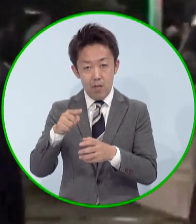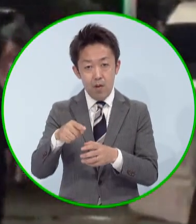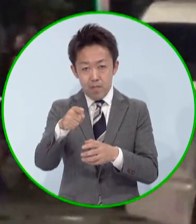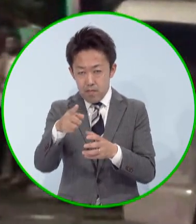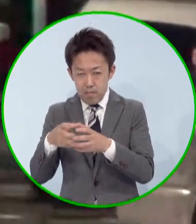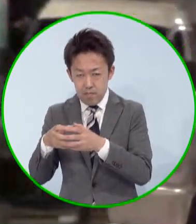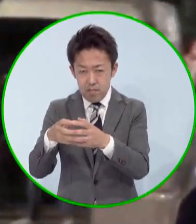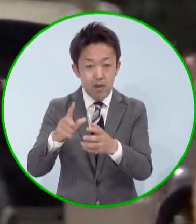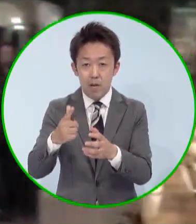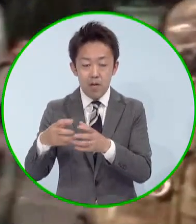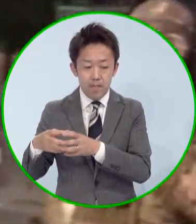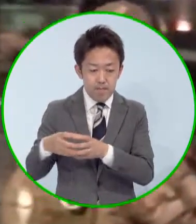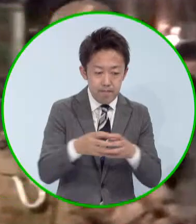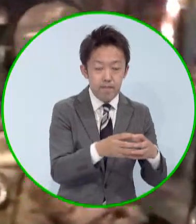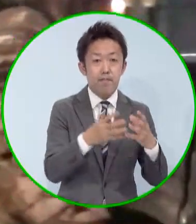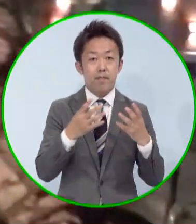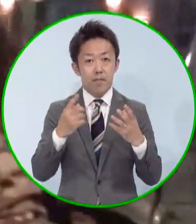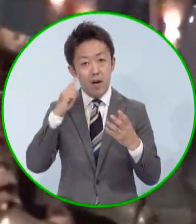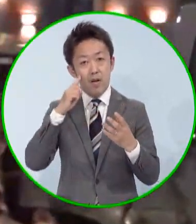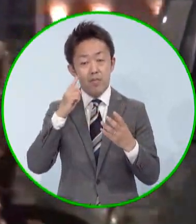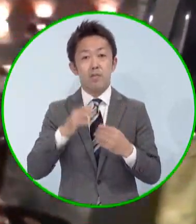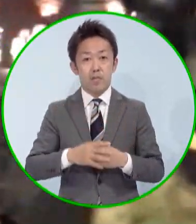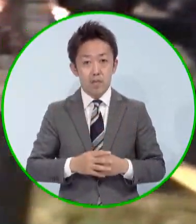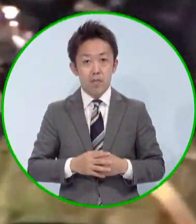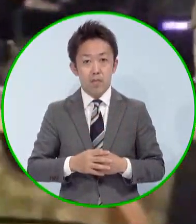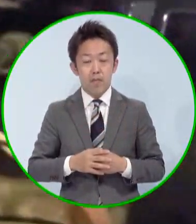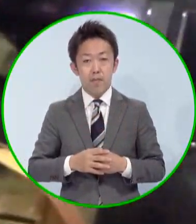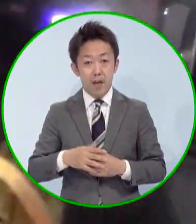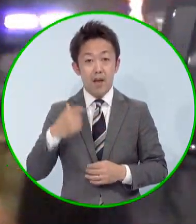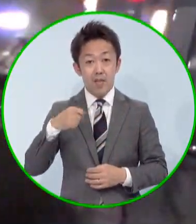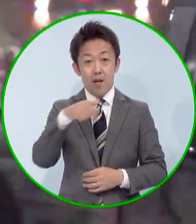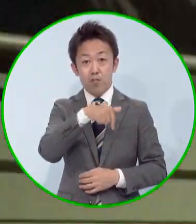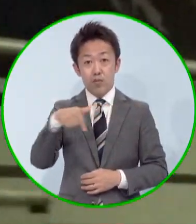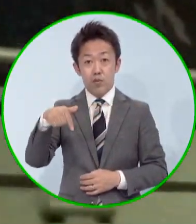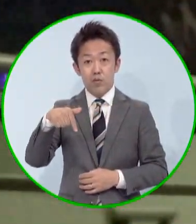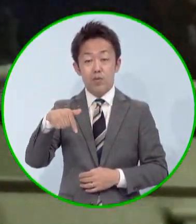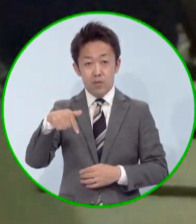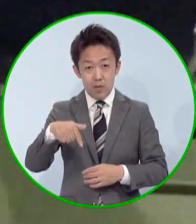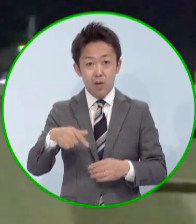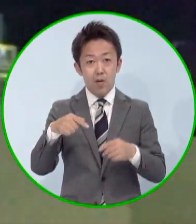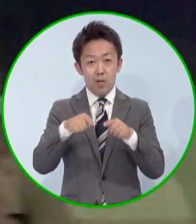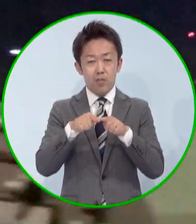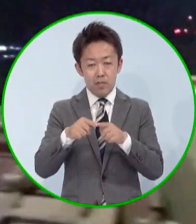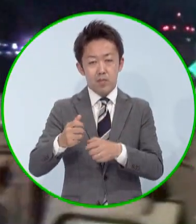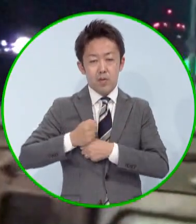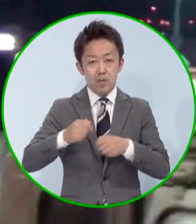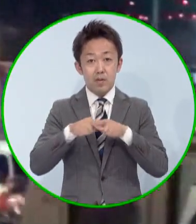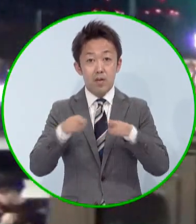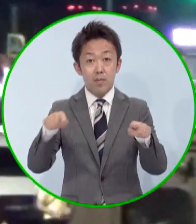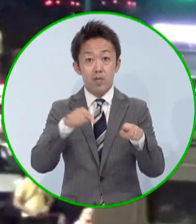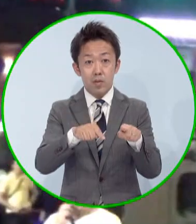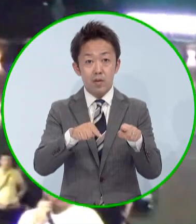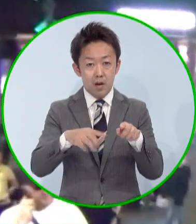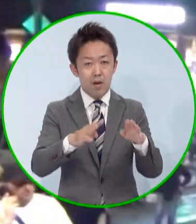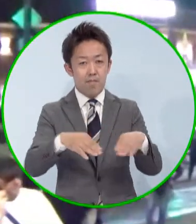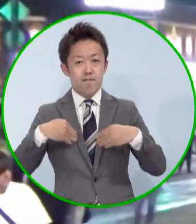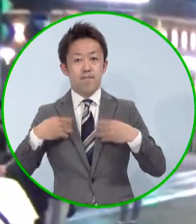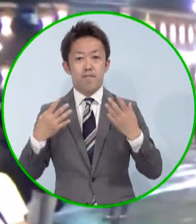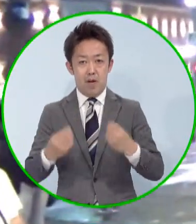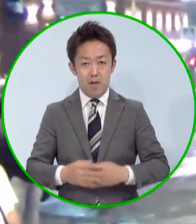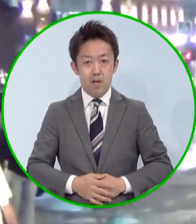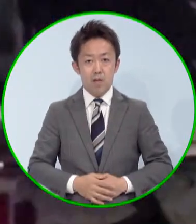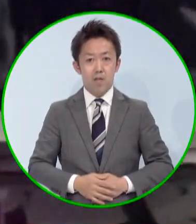させていると述べ制圧していたロシア南部ロストフ州にある南部軍管区司令部から撤収しまし